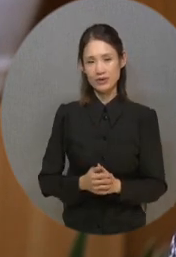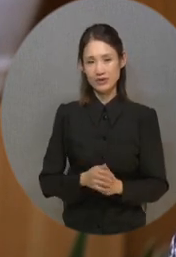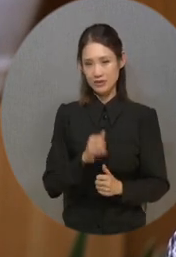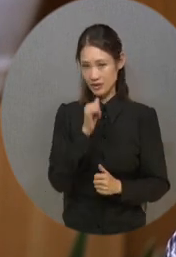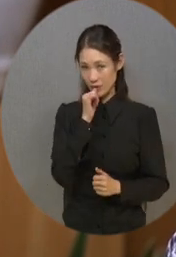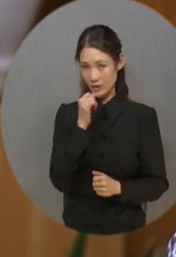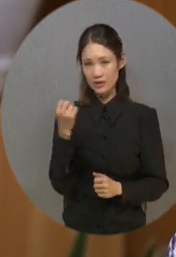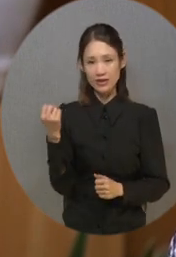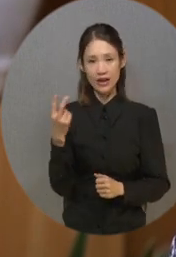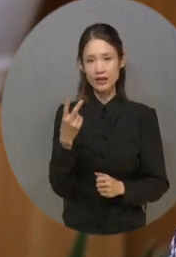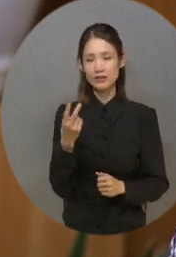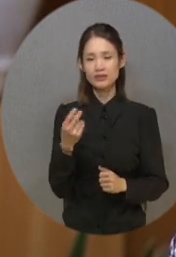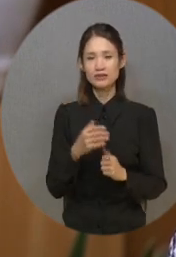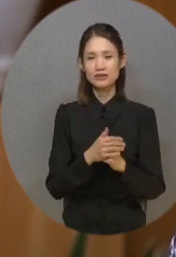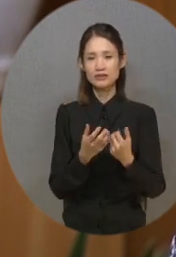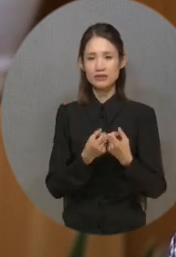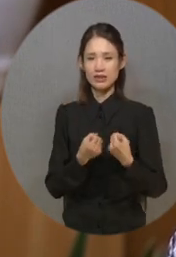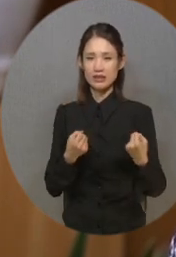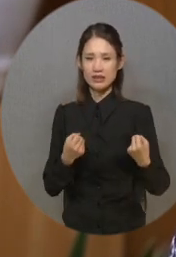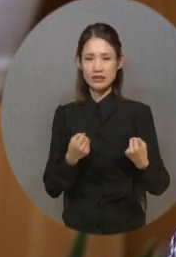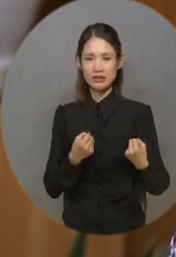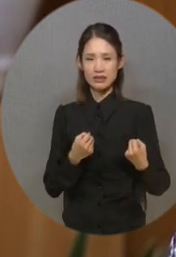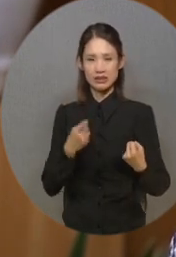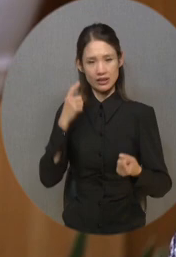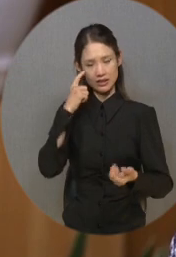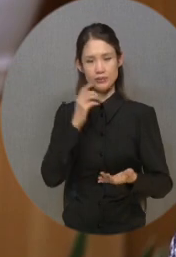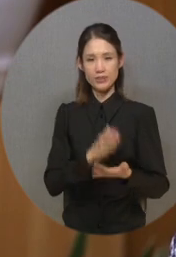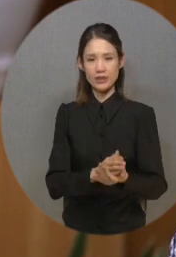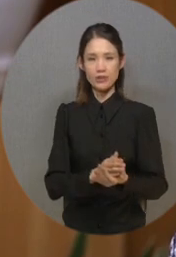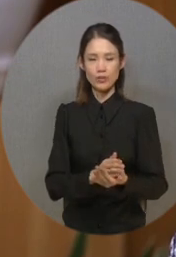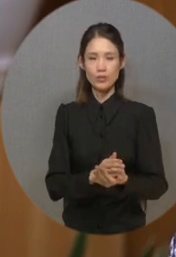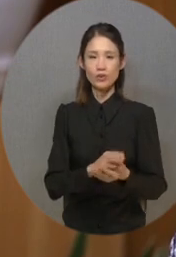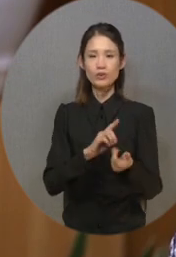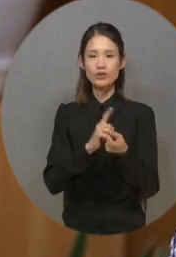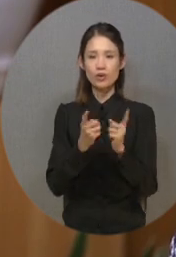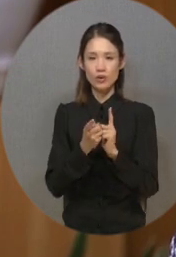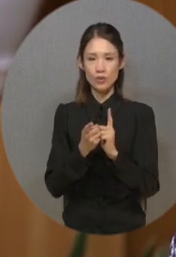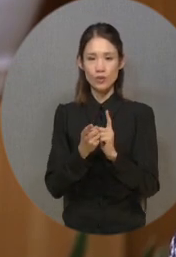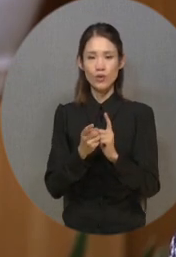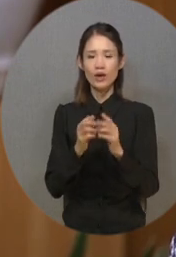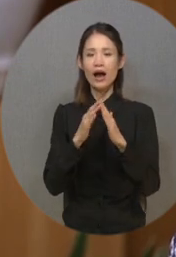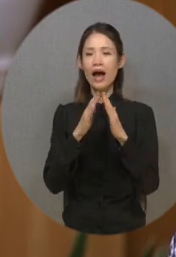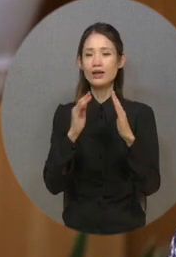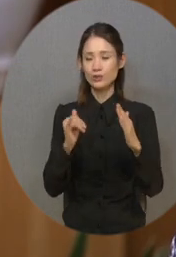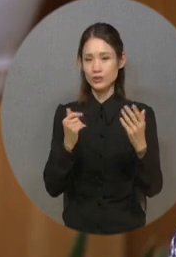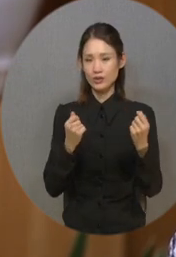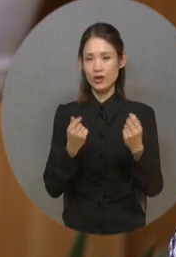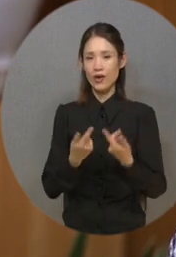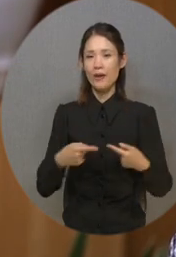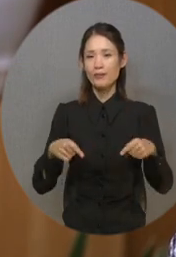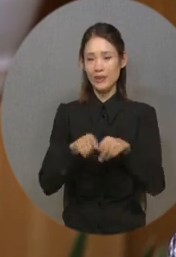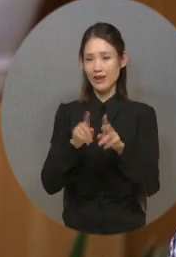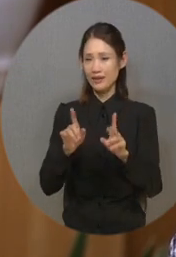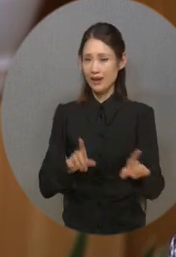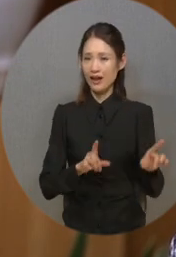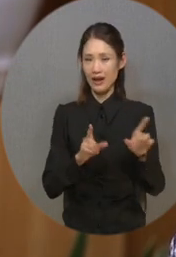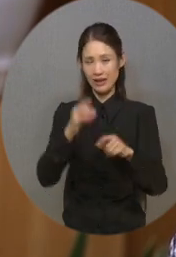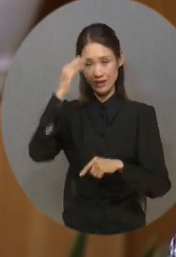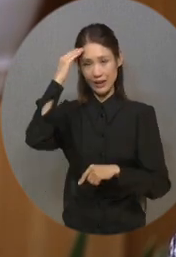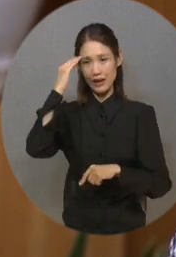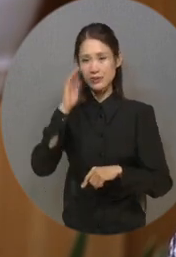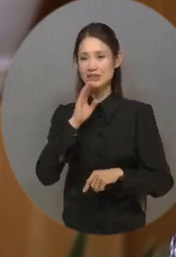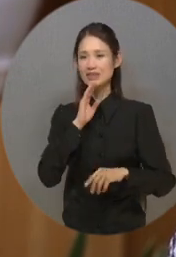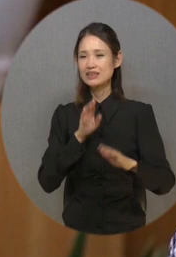하거나 배타적으로 그렇게 돼서는 안 되고 서로 열고 하나의 가족처럼 그렇게 살아가는 게 대한민국이 진짜